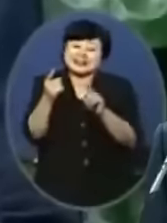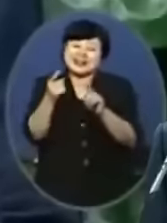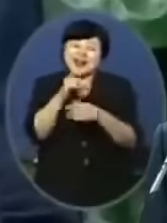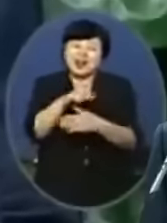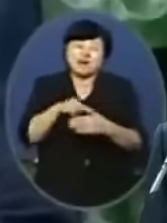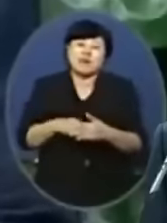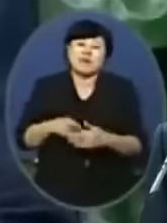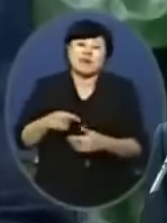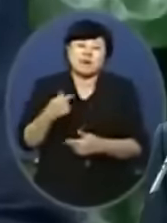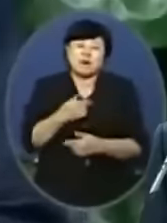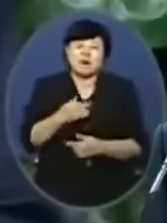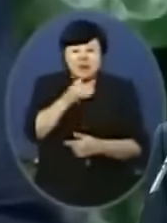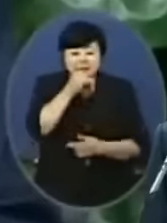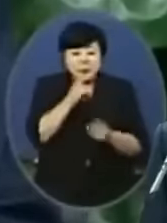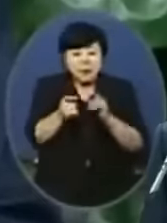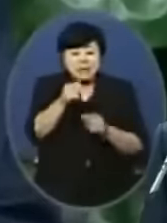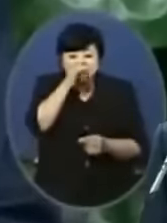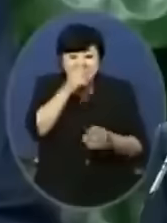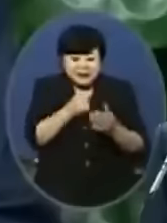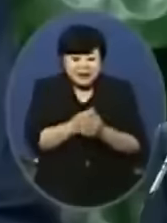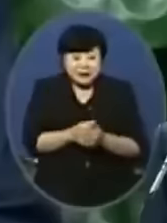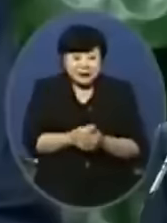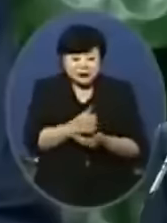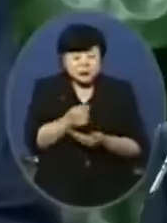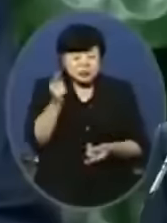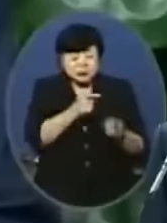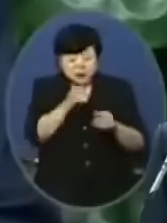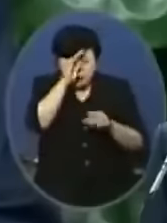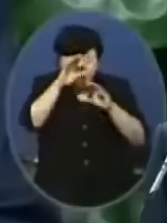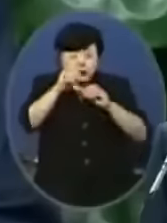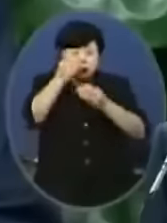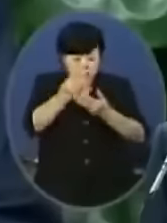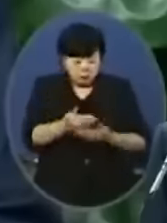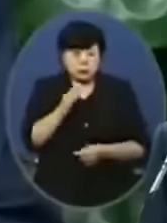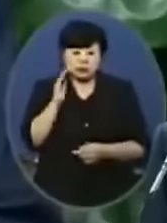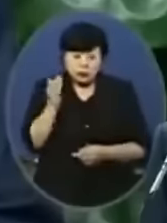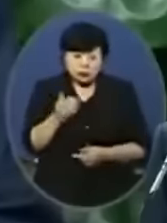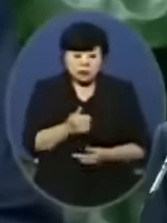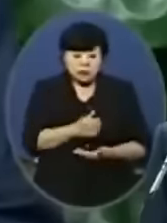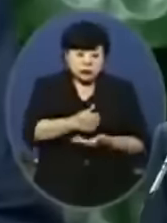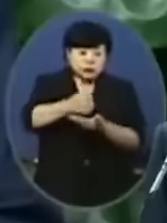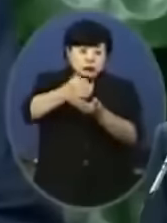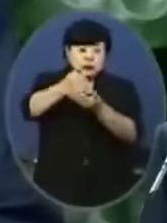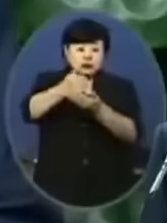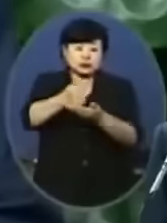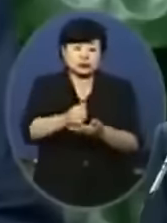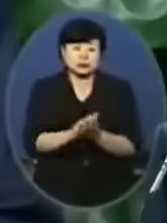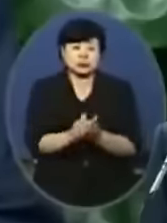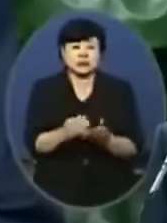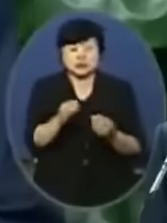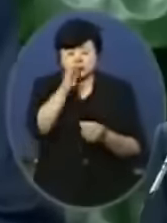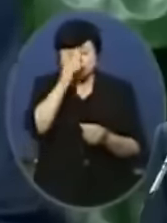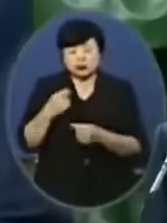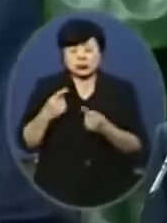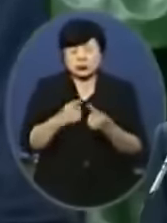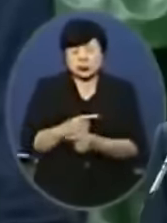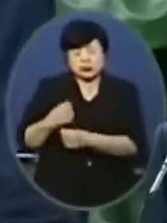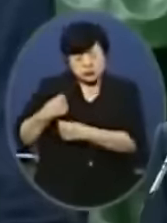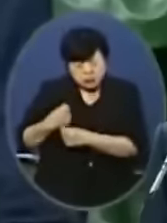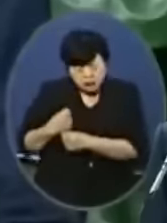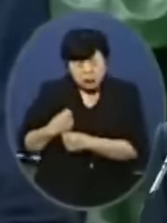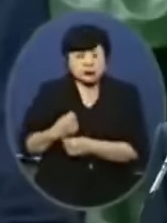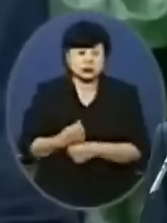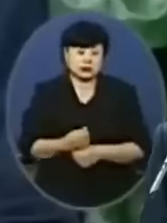우리 몸에 있는 것은 말씀이 있단 말입니다. 제가 채찍에 맞으므로 우리가 나음을 입었도다. 제가 우리 연약을 친히 담당하시고 병을 짊어지셨다.